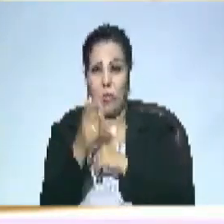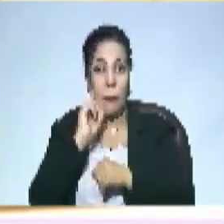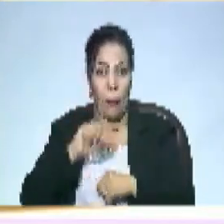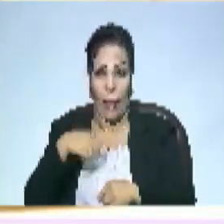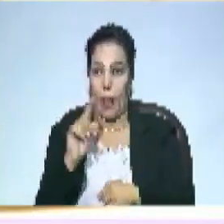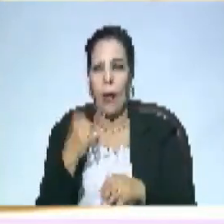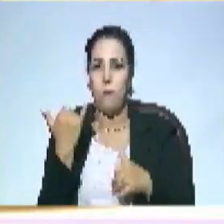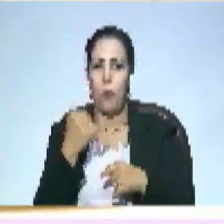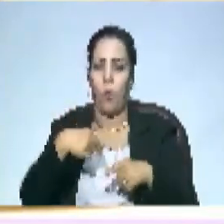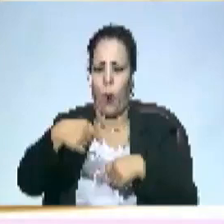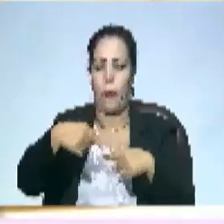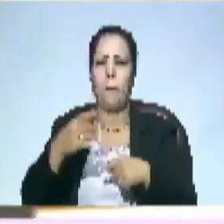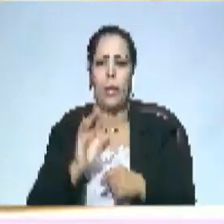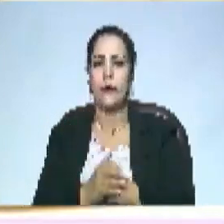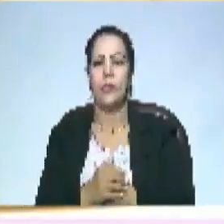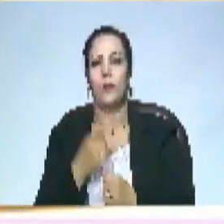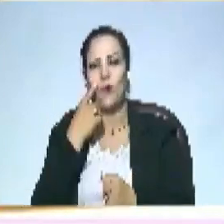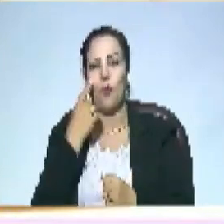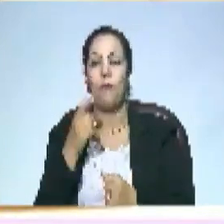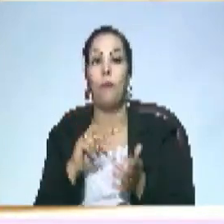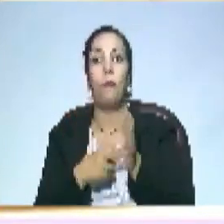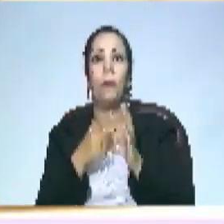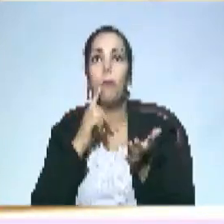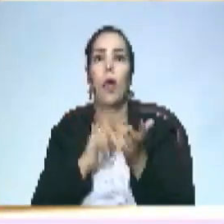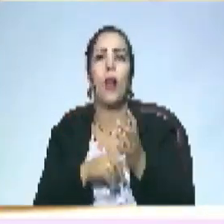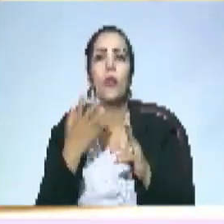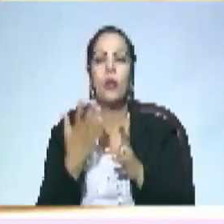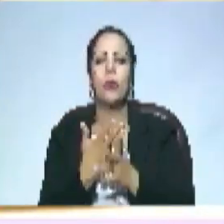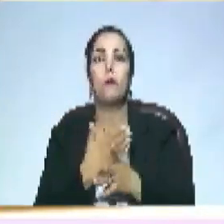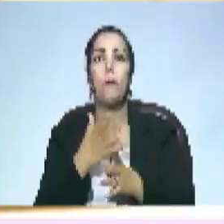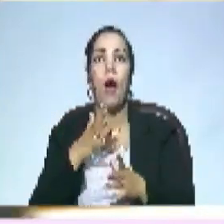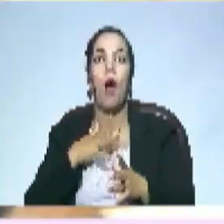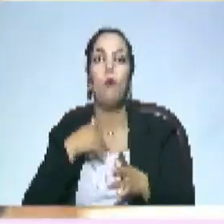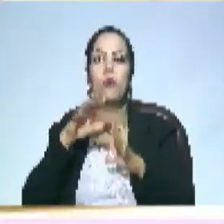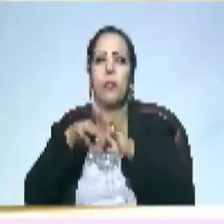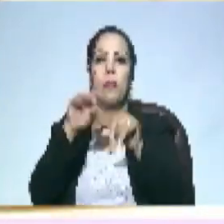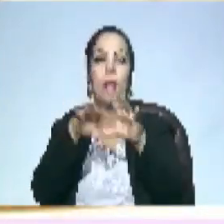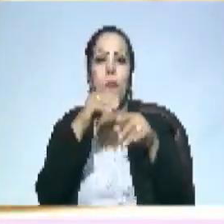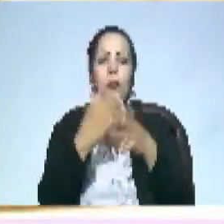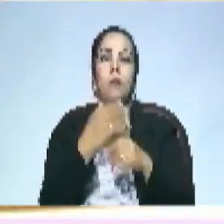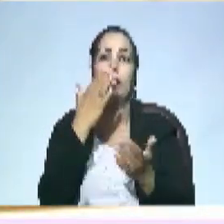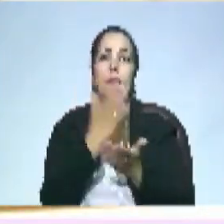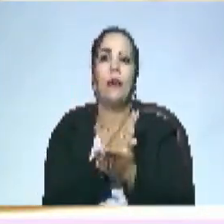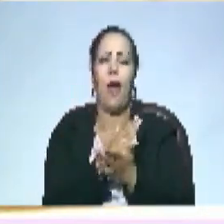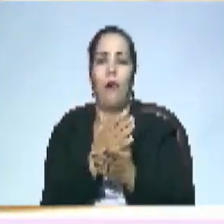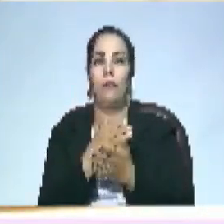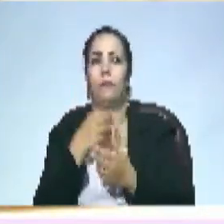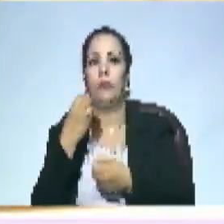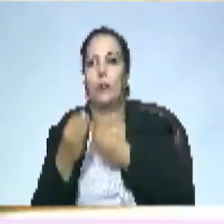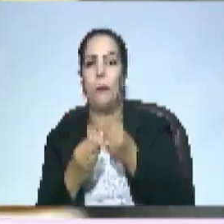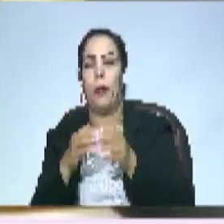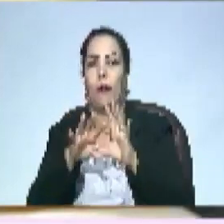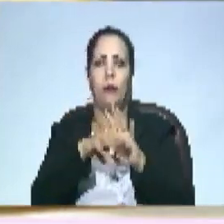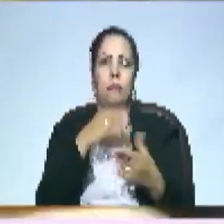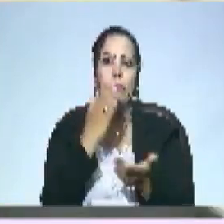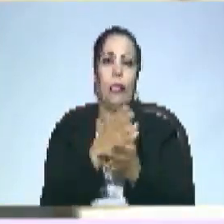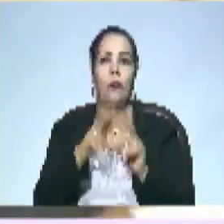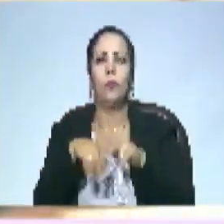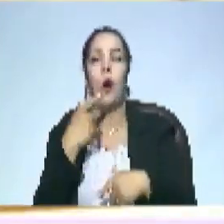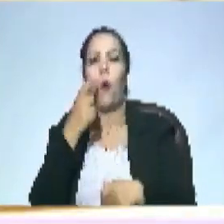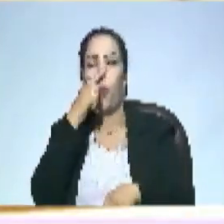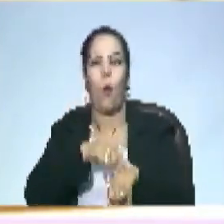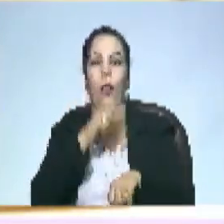كامله للايس كريم مفيش مشكله، لان هي فعلا بتبقى عايزه كده، لان هنعمل ونبرد ونجمد وبتاع اوكي